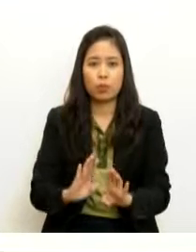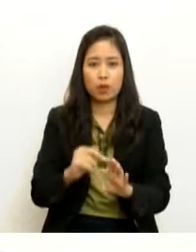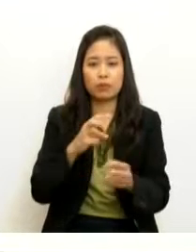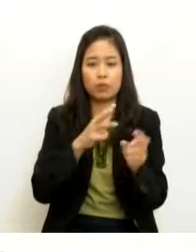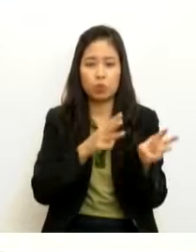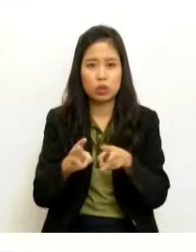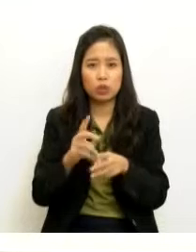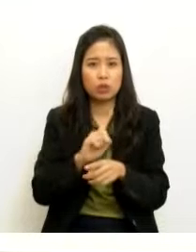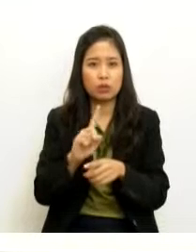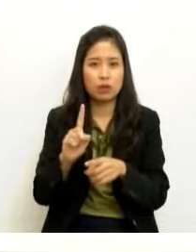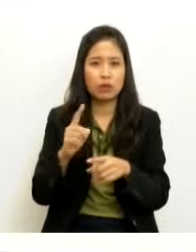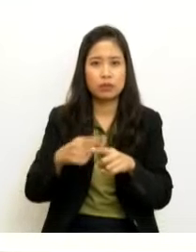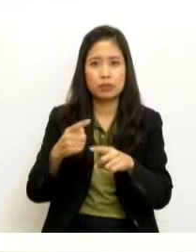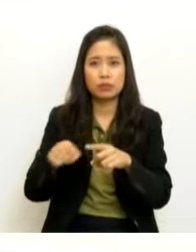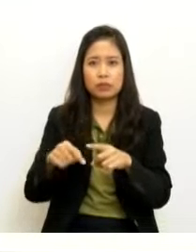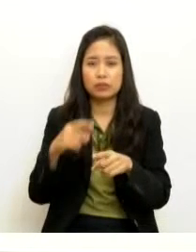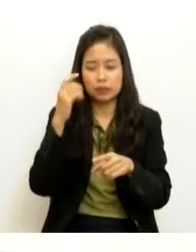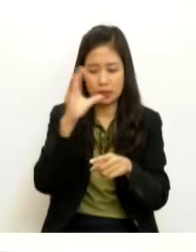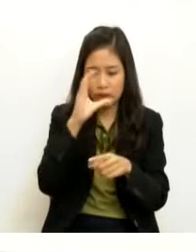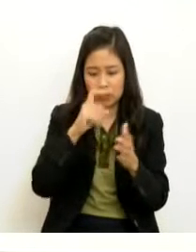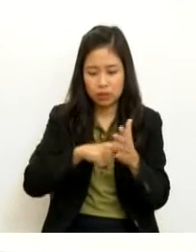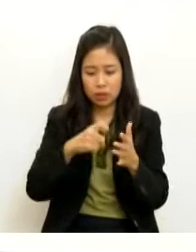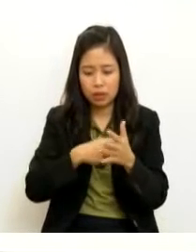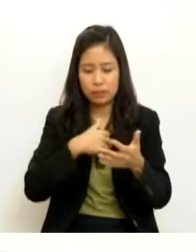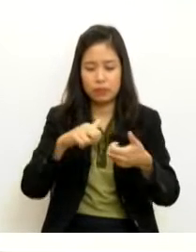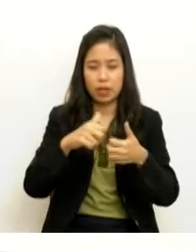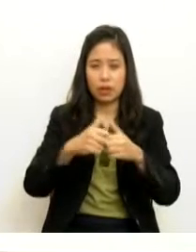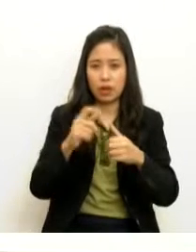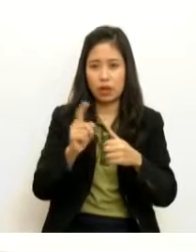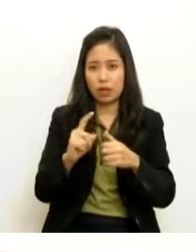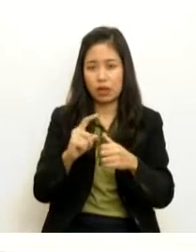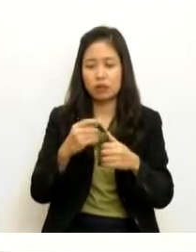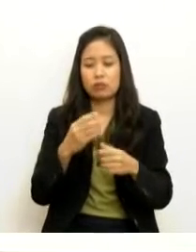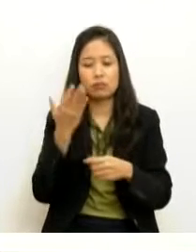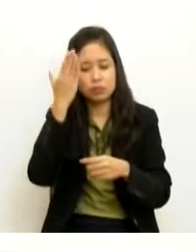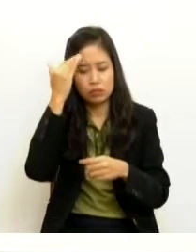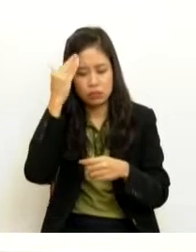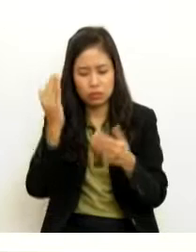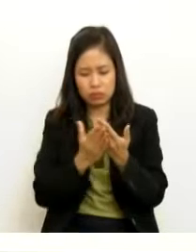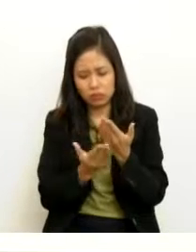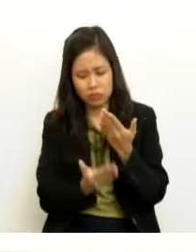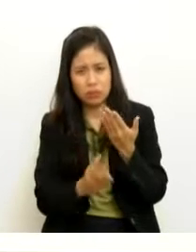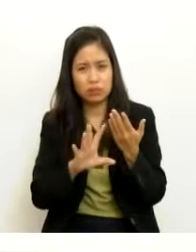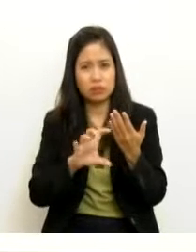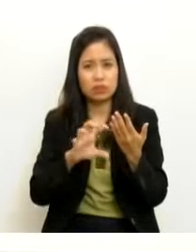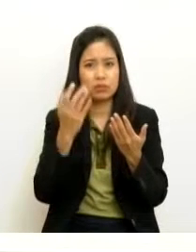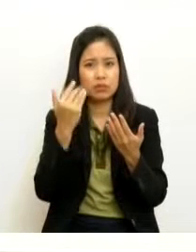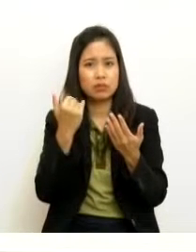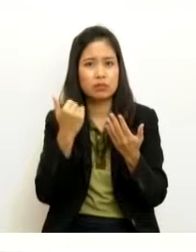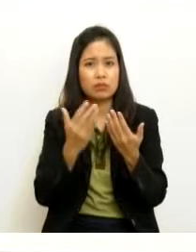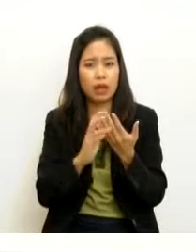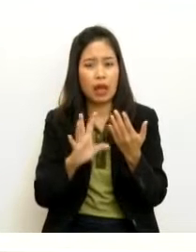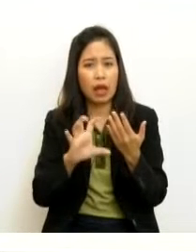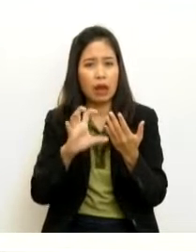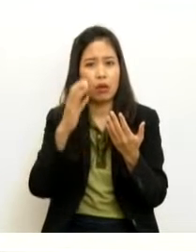เอียดเดี๋ยวพอเห็นสาเหตุเห็นปัญหาที่เกิดจากส่วนใดส่วนหนึ่งแล้วเนี่ยผมคิดว่าตรงนั้นต่างหากที่จะเกิด